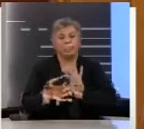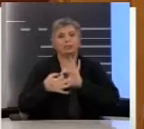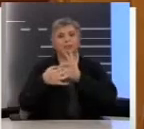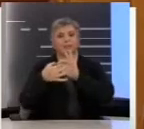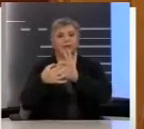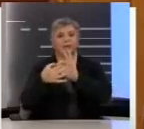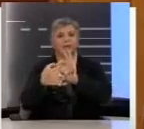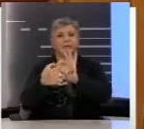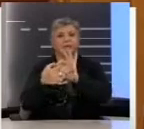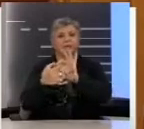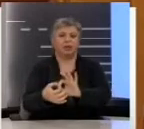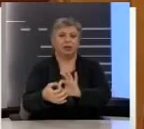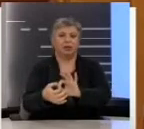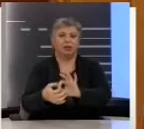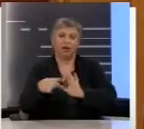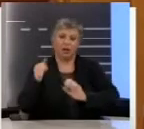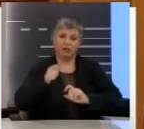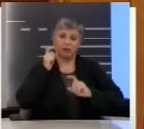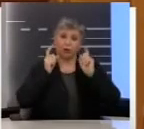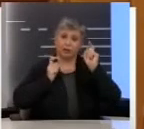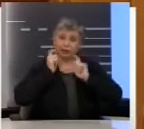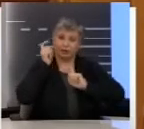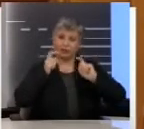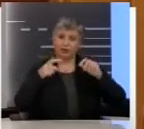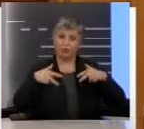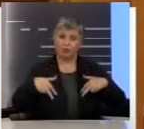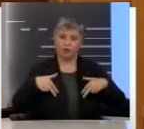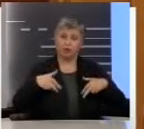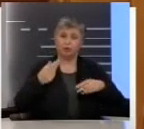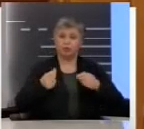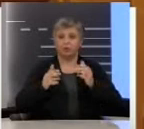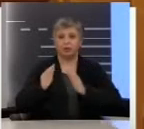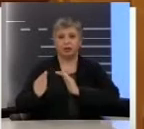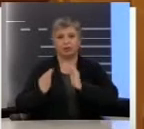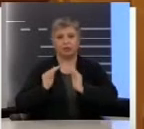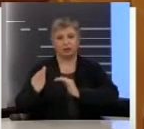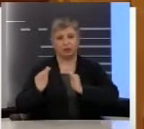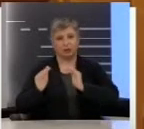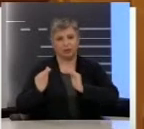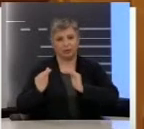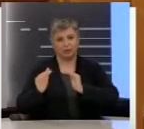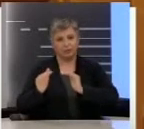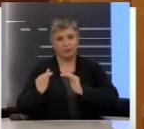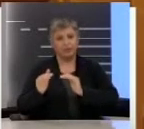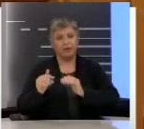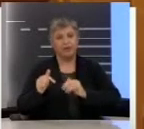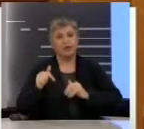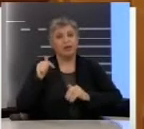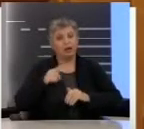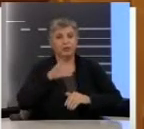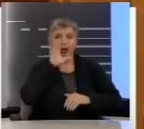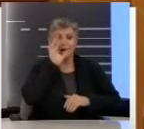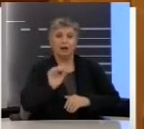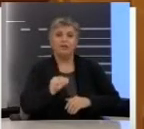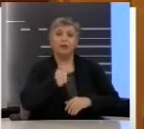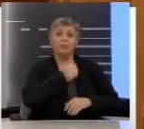αυτή πρέπει οπωσδήποτε η πολιτεία να τη φροντίσει. Με αυτές τις σκέψεις θεωρώ ότι είναι μια ιστορική στιγμή